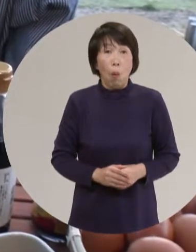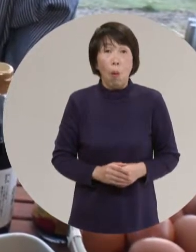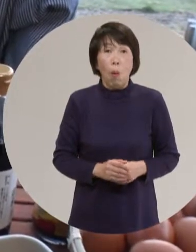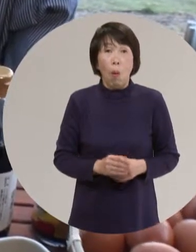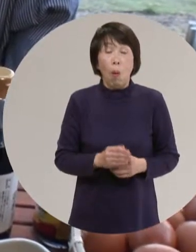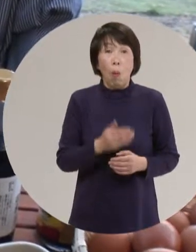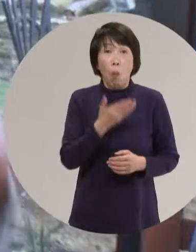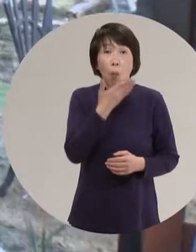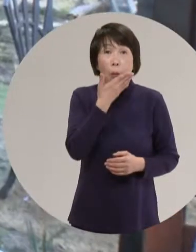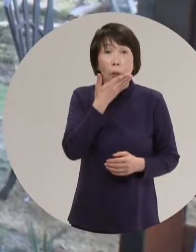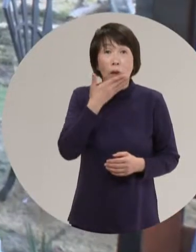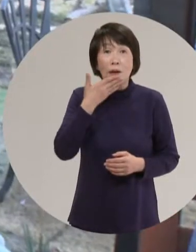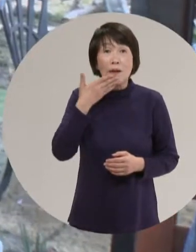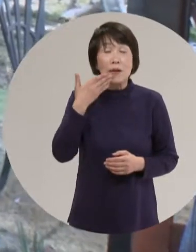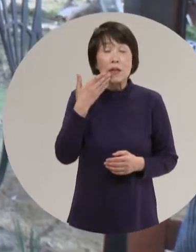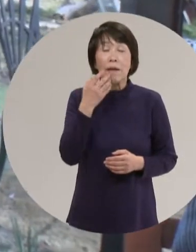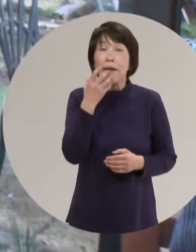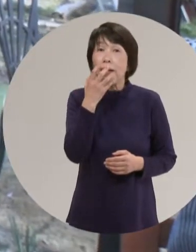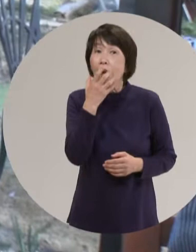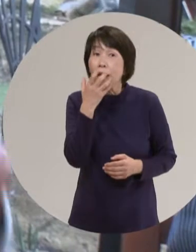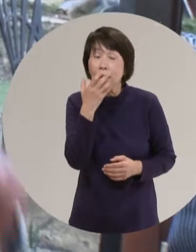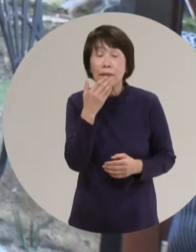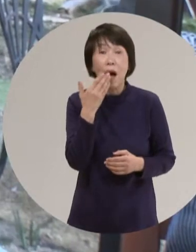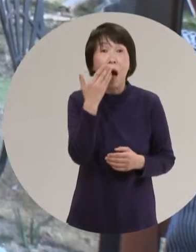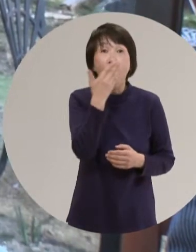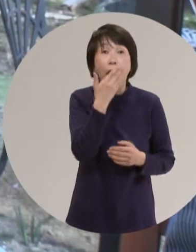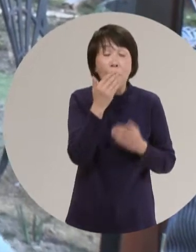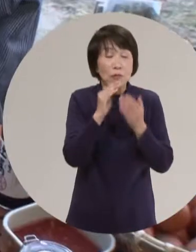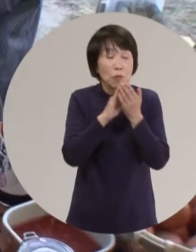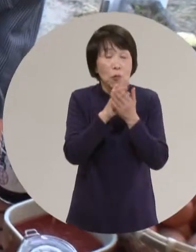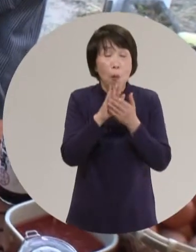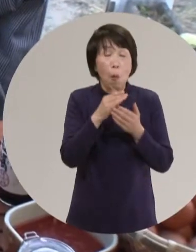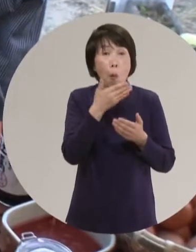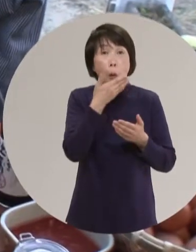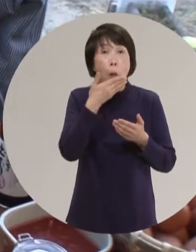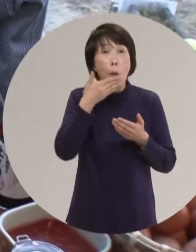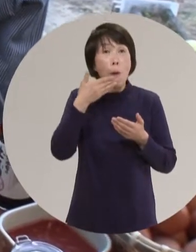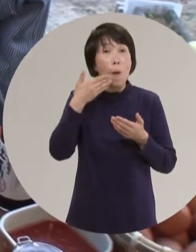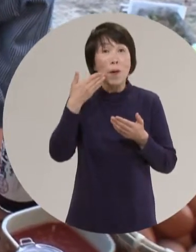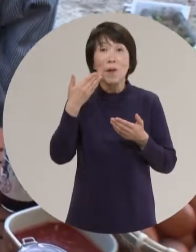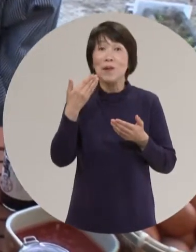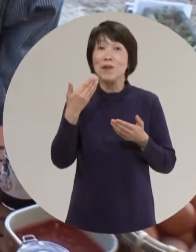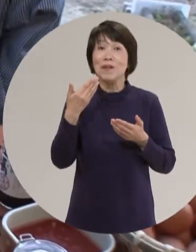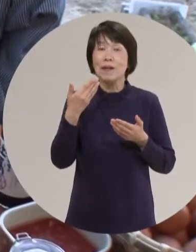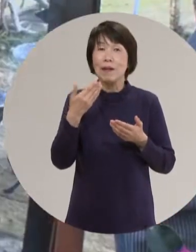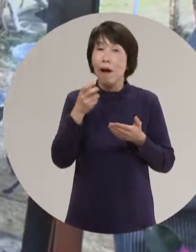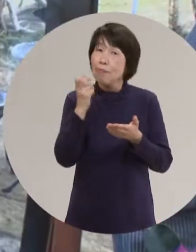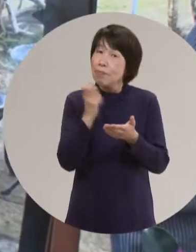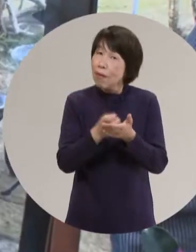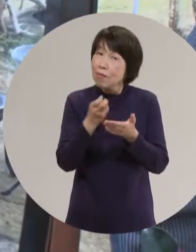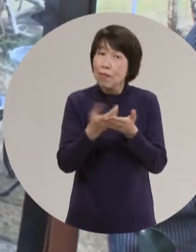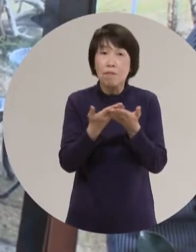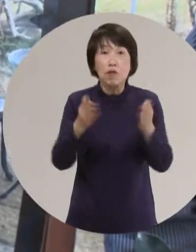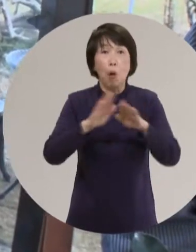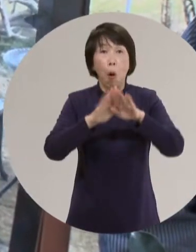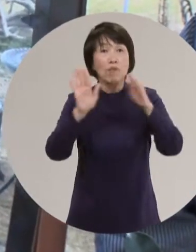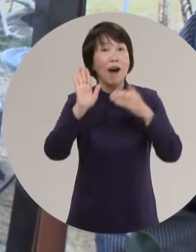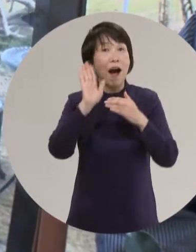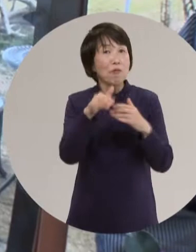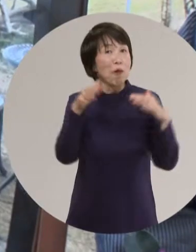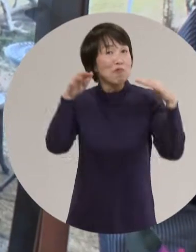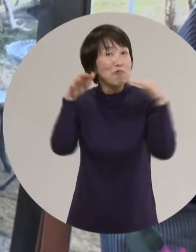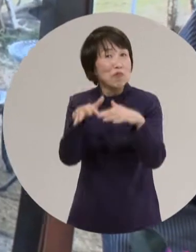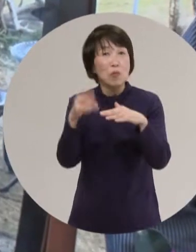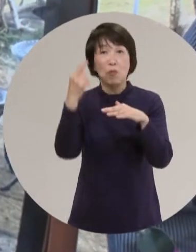なにこれ、程よい辛みと甘みがあってい い食べっぷり。 人気メニューになります